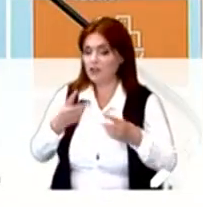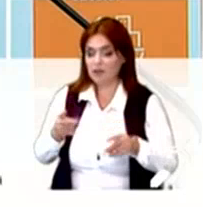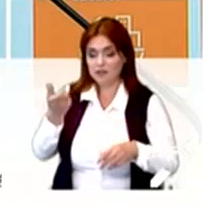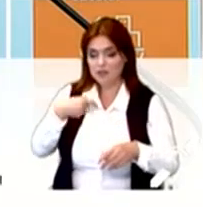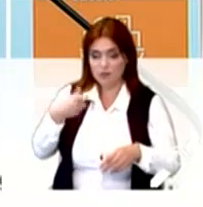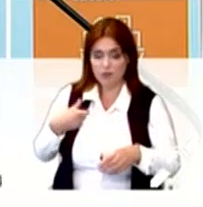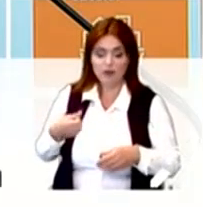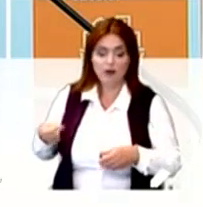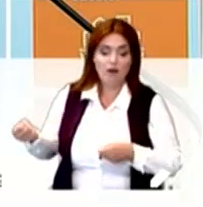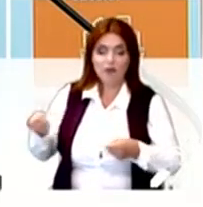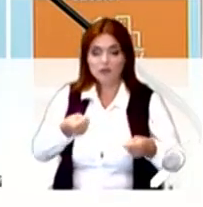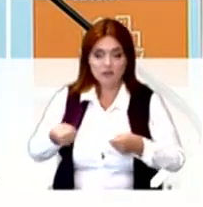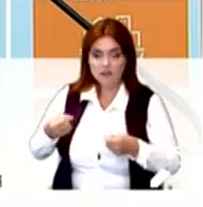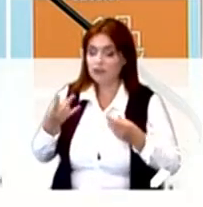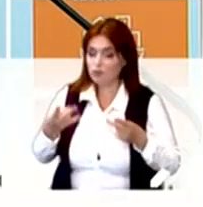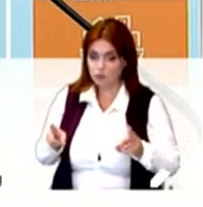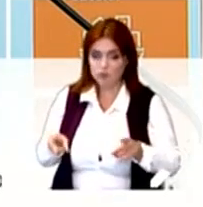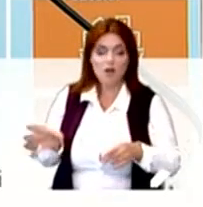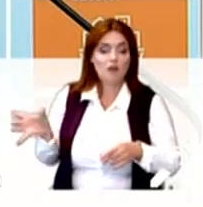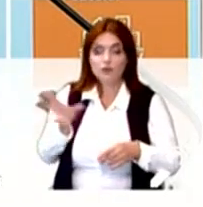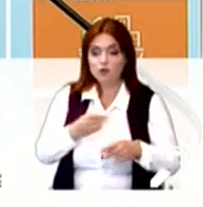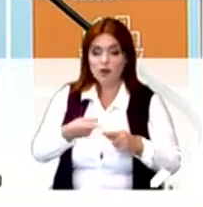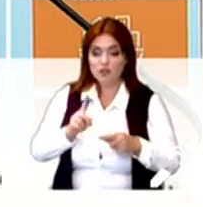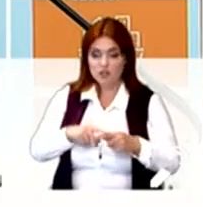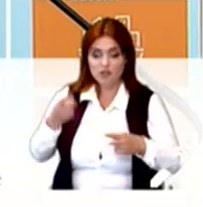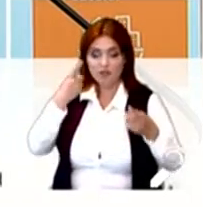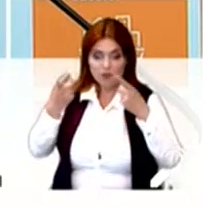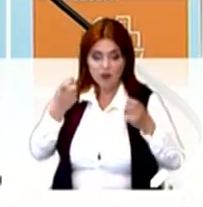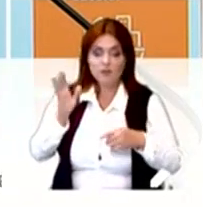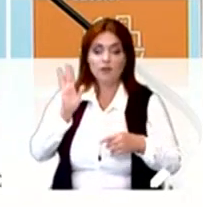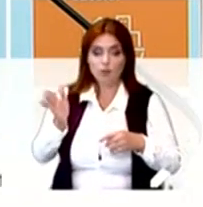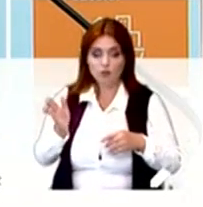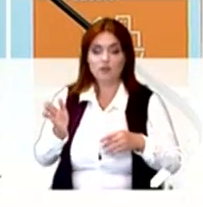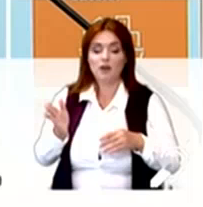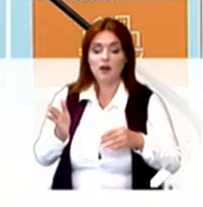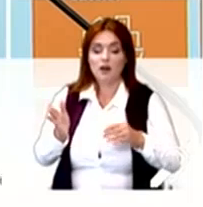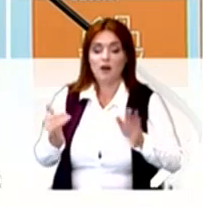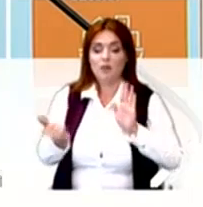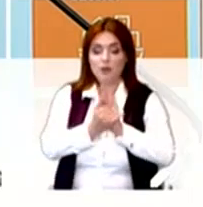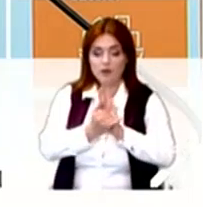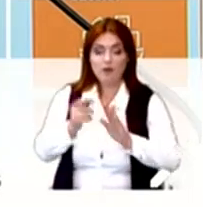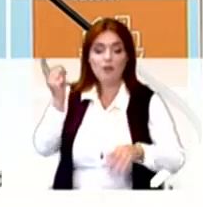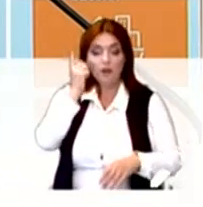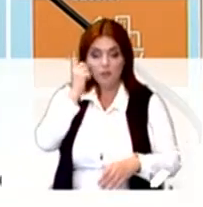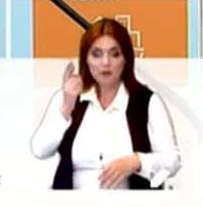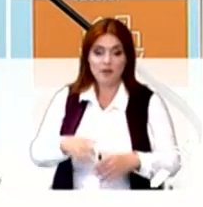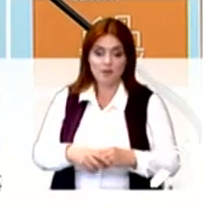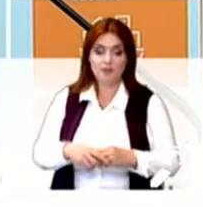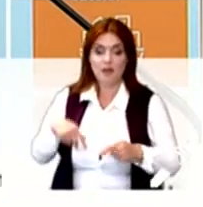activ la primele versiuni care o să fie de testare într-un mediu limitat. În următoarele luni